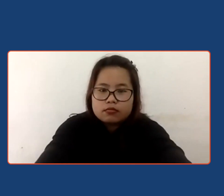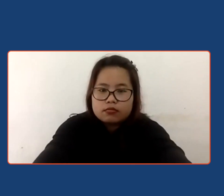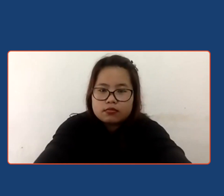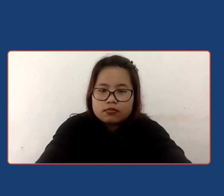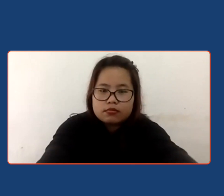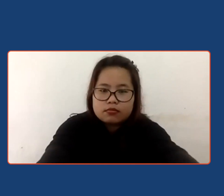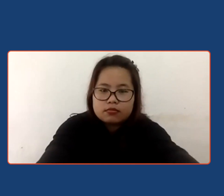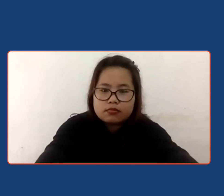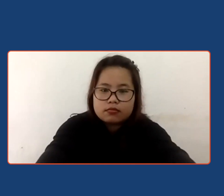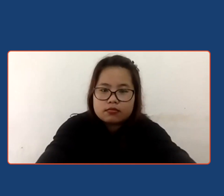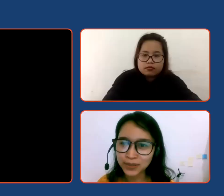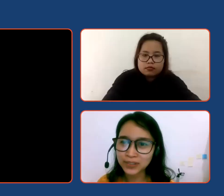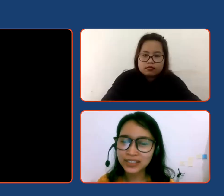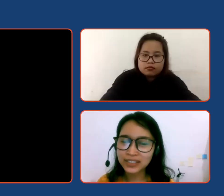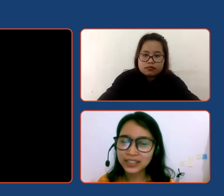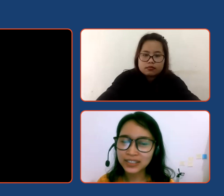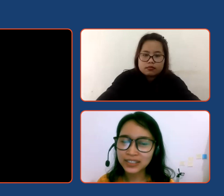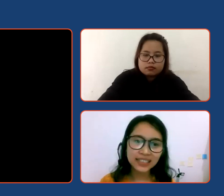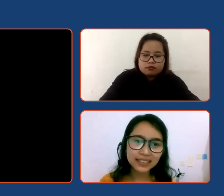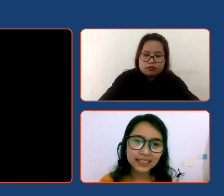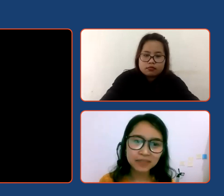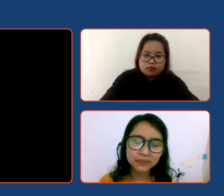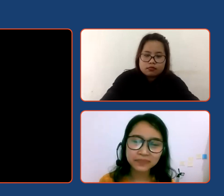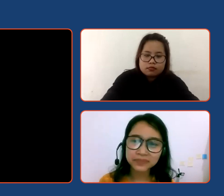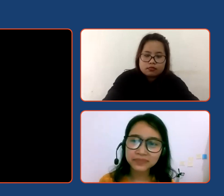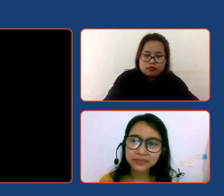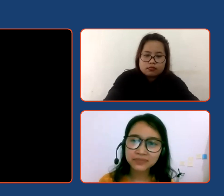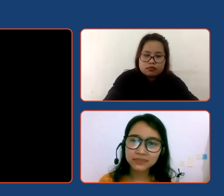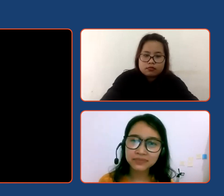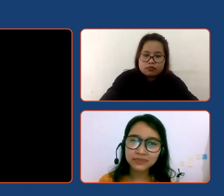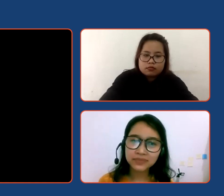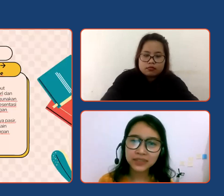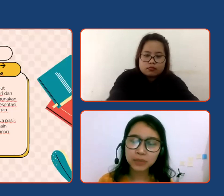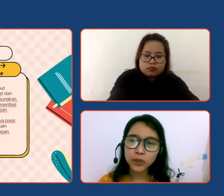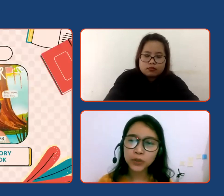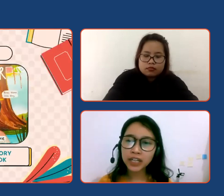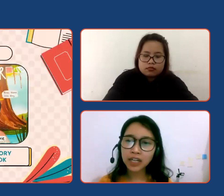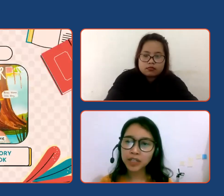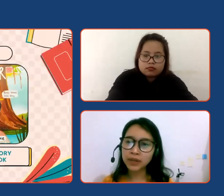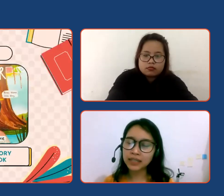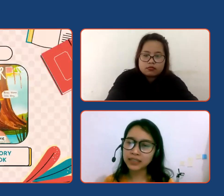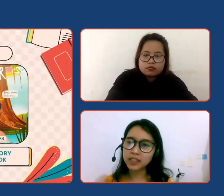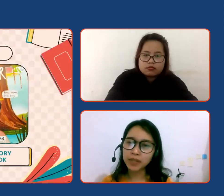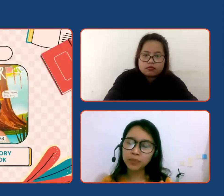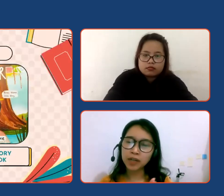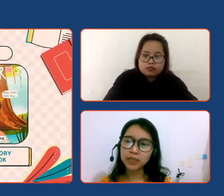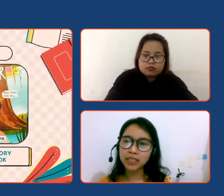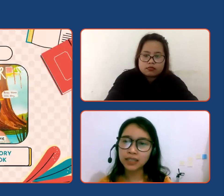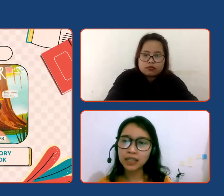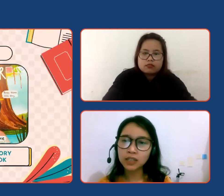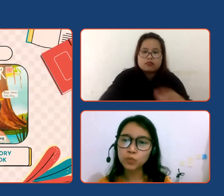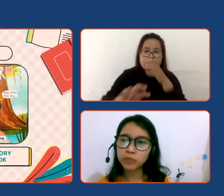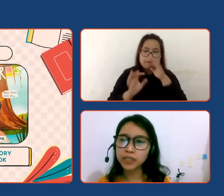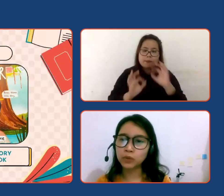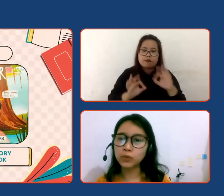saya kembali ke bb-nya dulu Nah jadi produk yang kami kembangkan ini kemarin mengambil